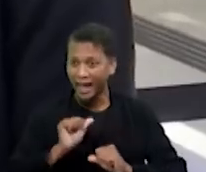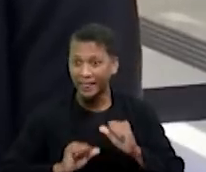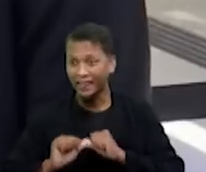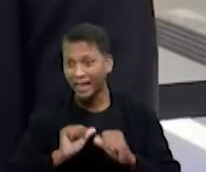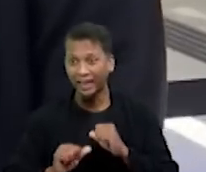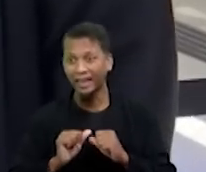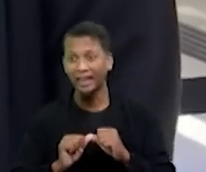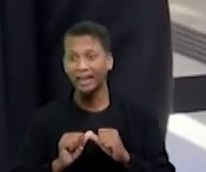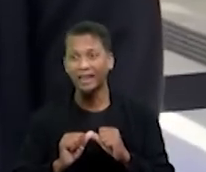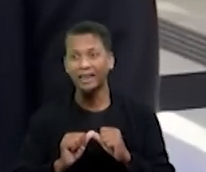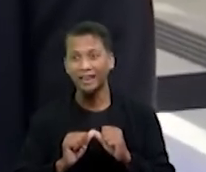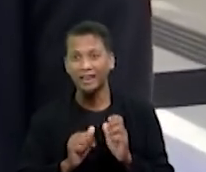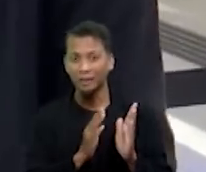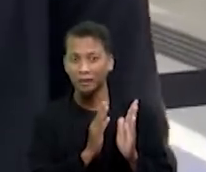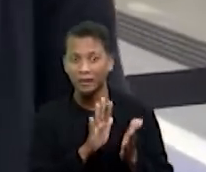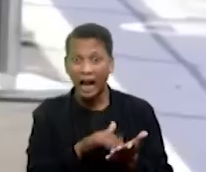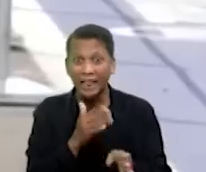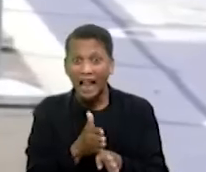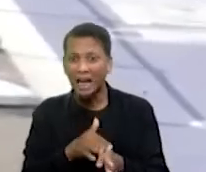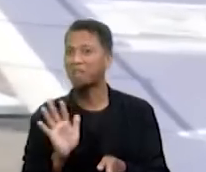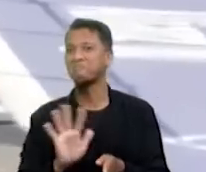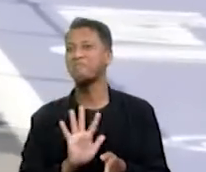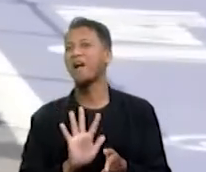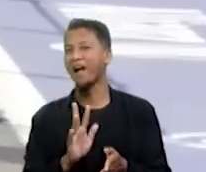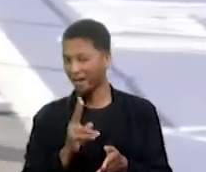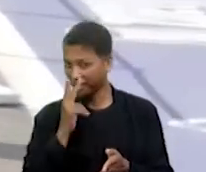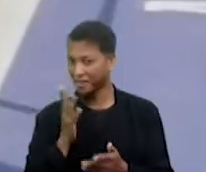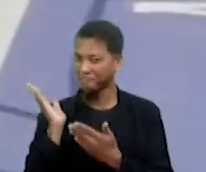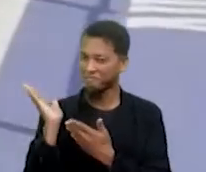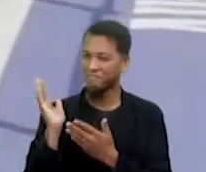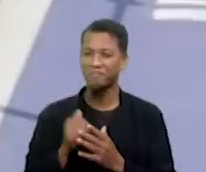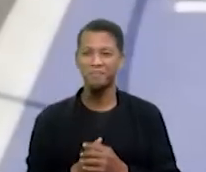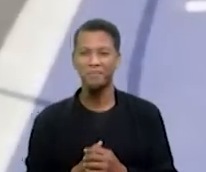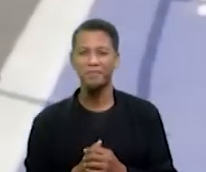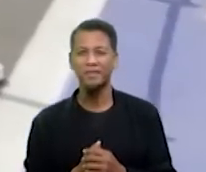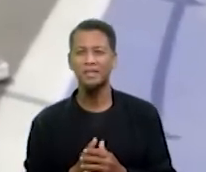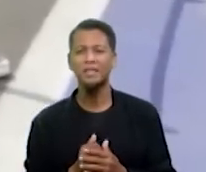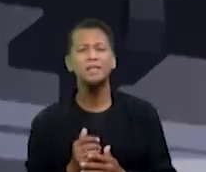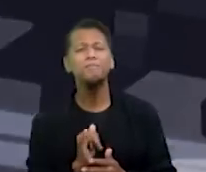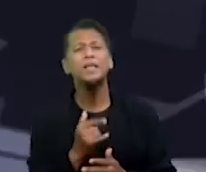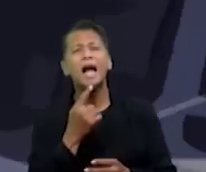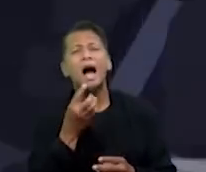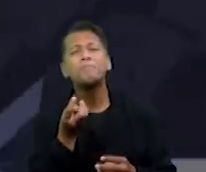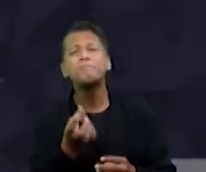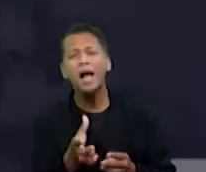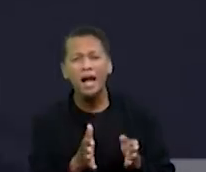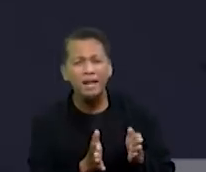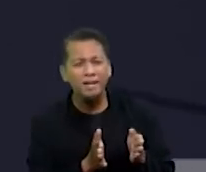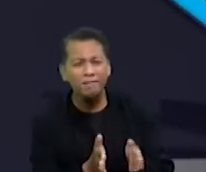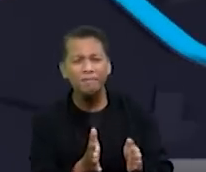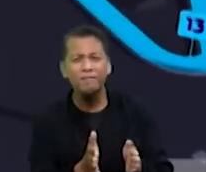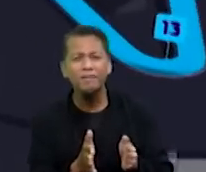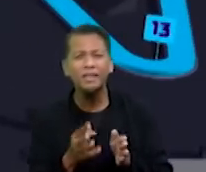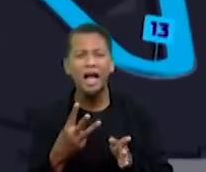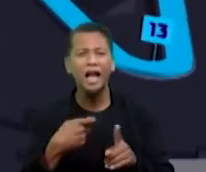jalan. Anda perhatikan di sini, kelihatannya sederhana, treknya nggak sampai 3 km.